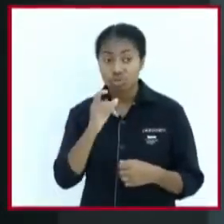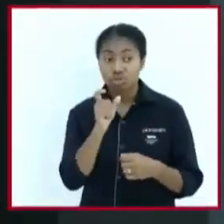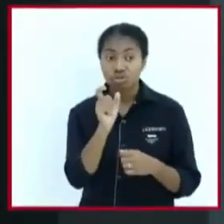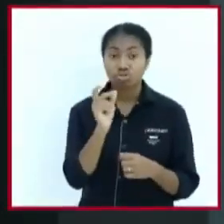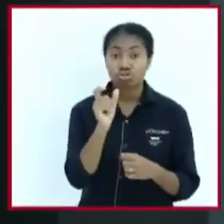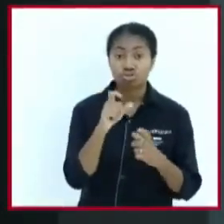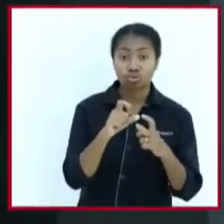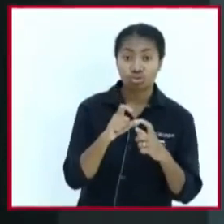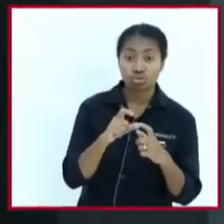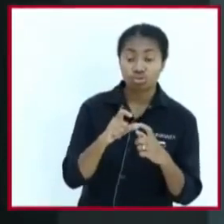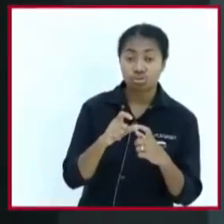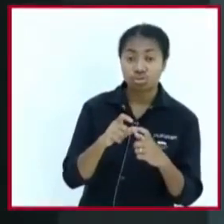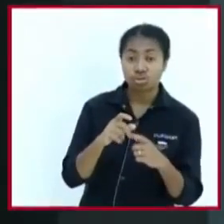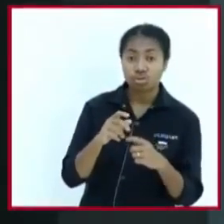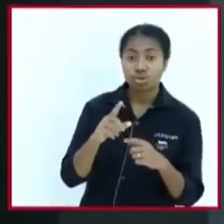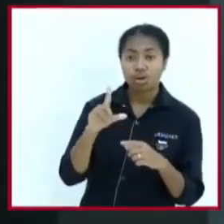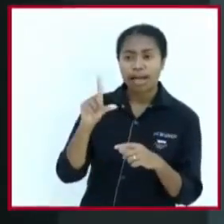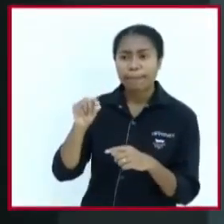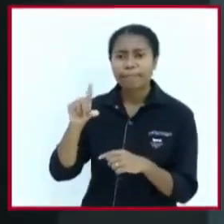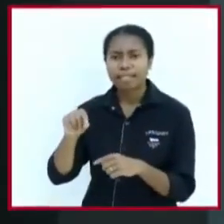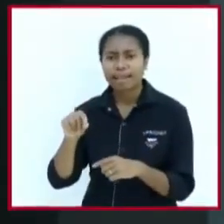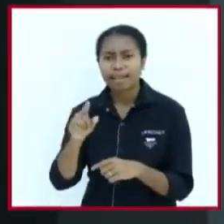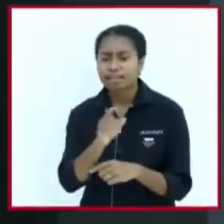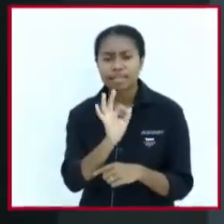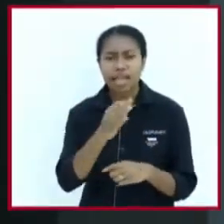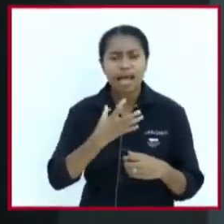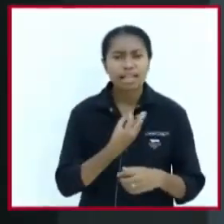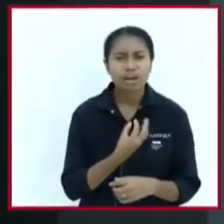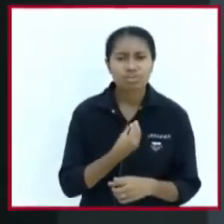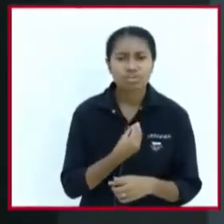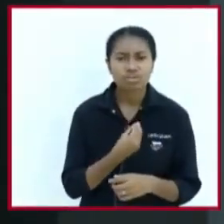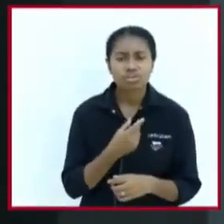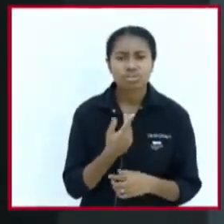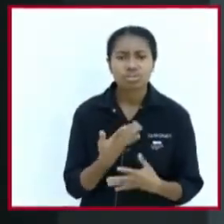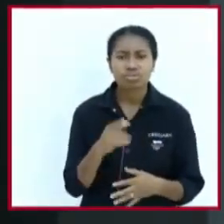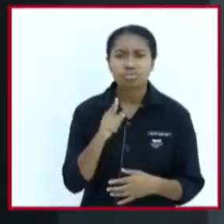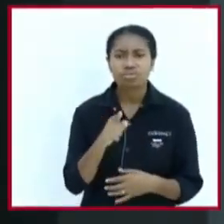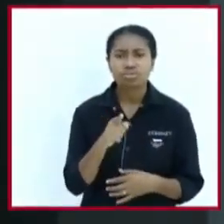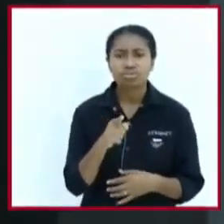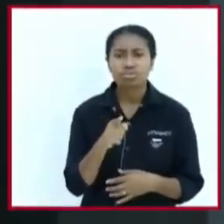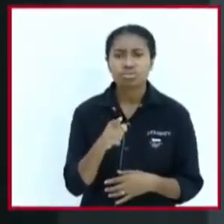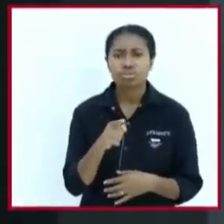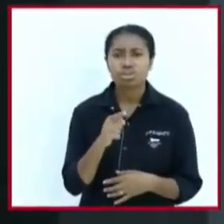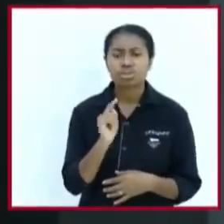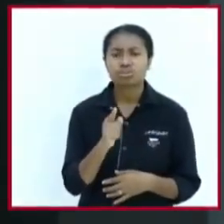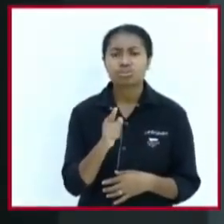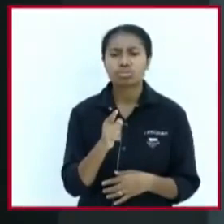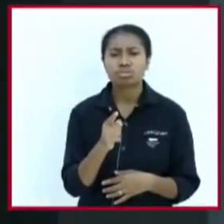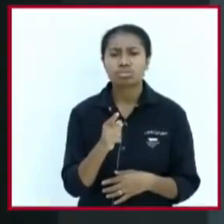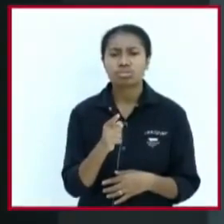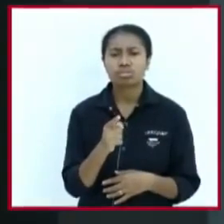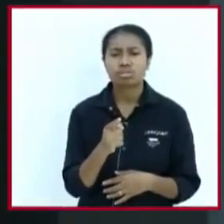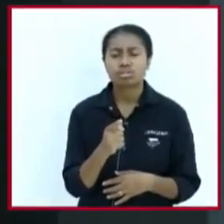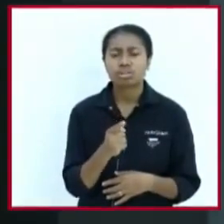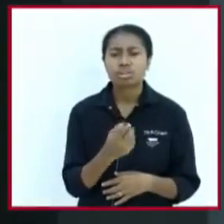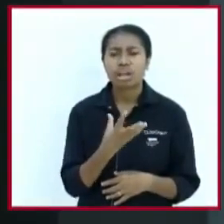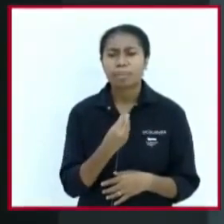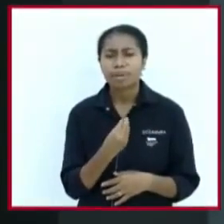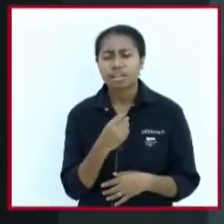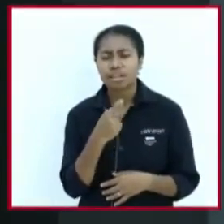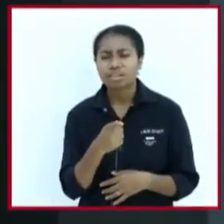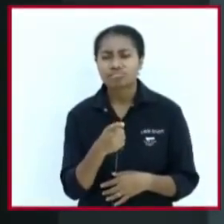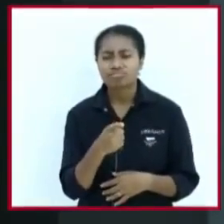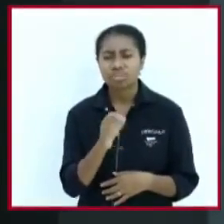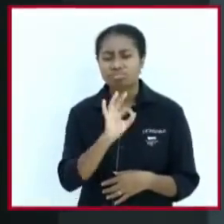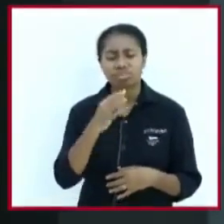ada tidak akan takut maksudnya jus kepiting kepiting tidak bisa keluarkan satu merepet mau naik sepeda tosca petik dua jatuh